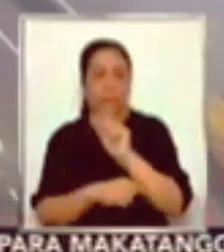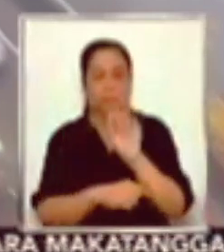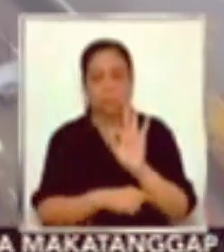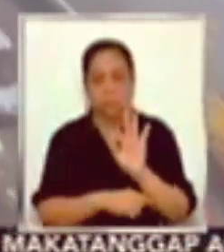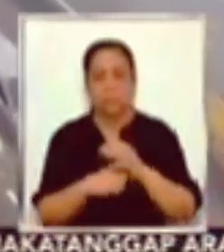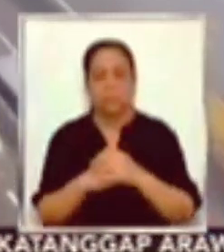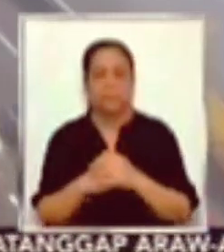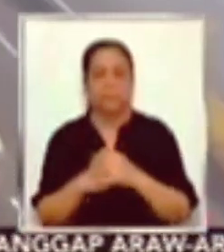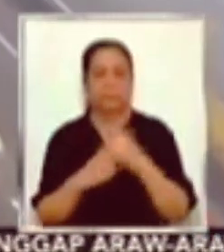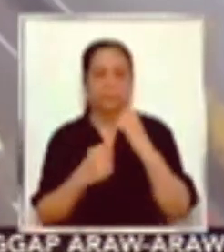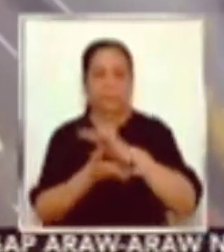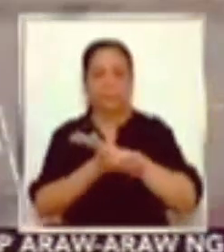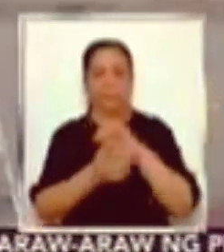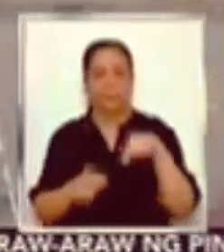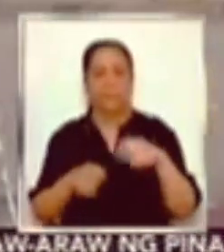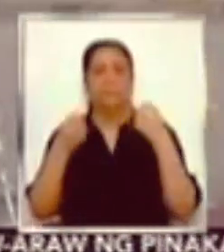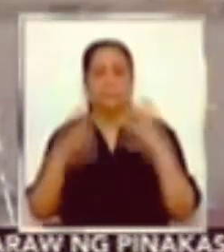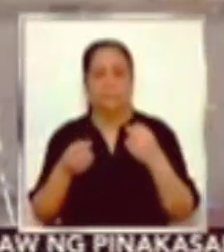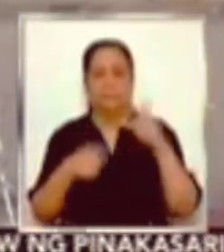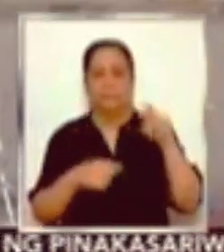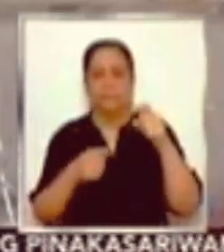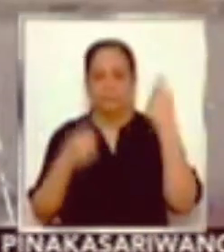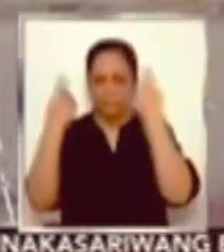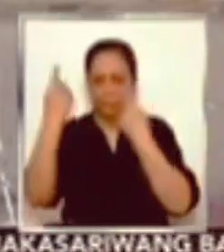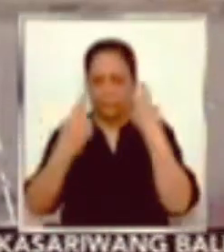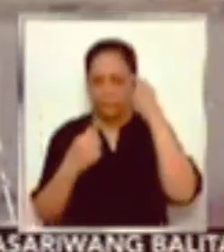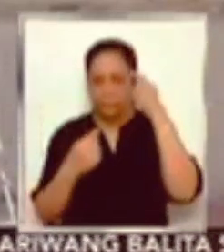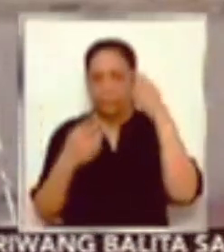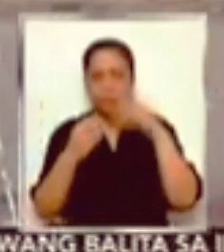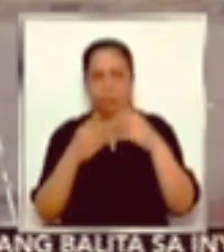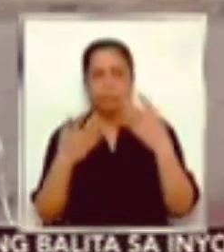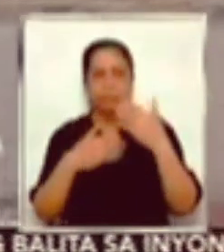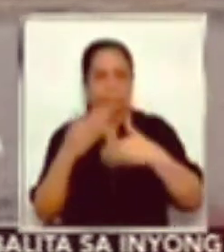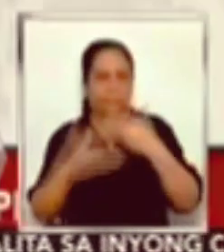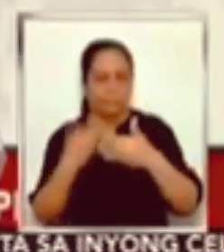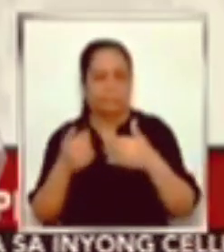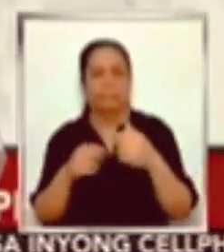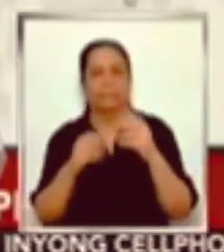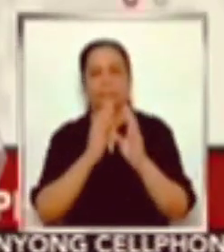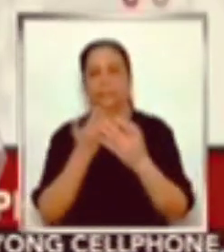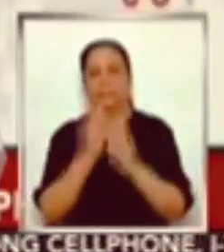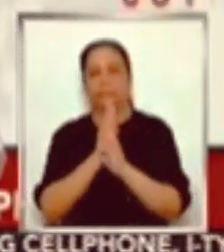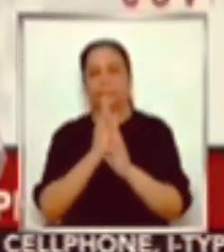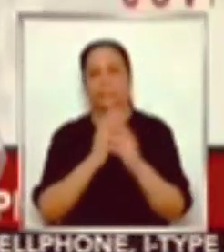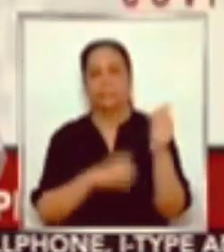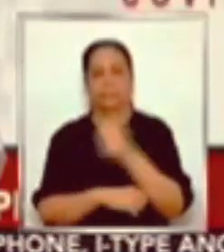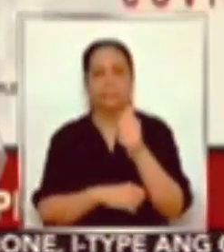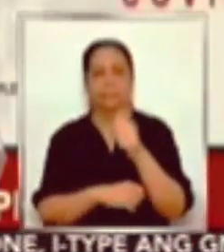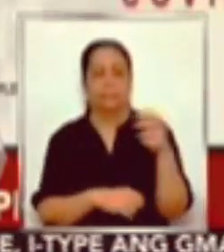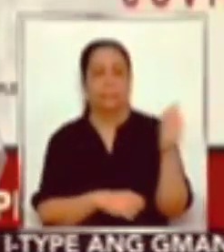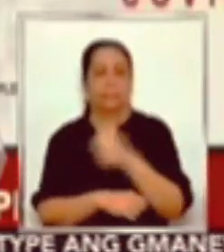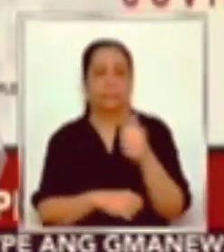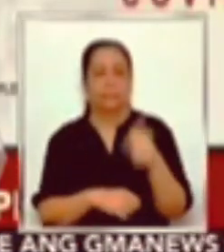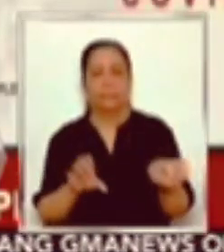sa COVID-19, marami rin daw kailangan isaalang-alang para makapag-operate ang provincial bus. Yung pagbabiyahe ng pasahero